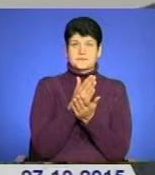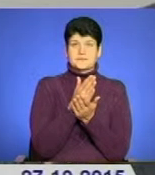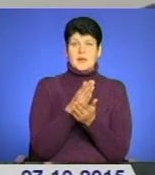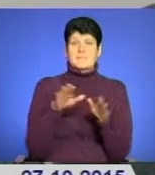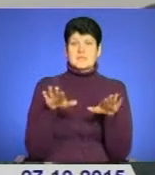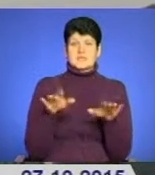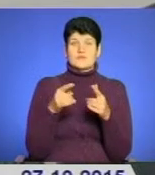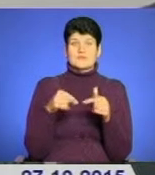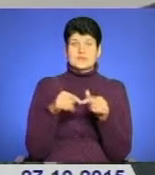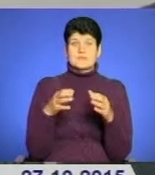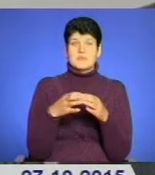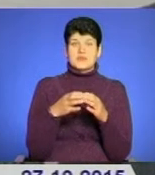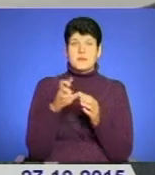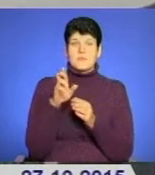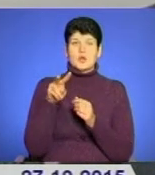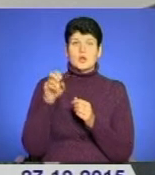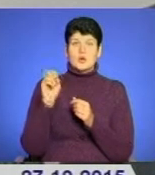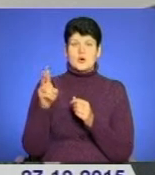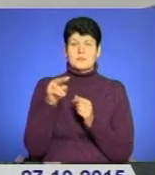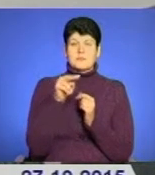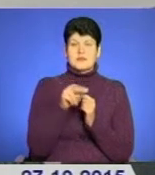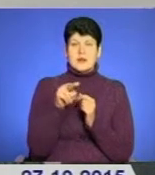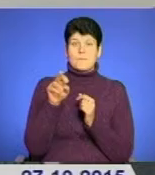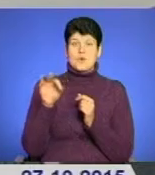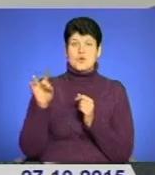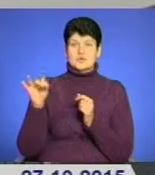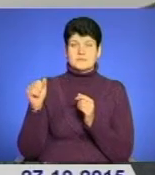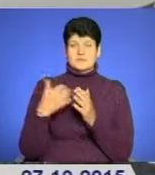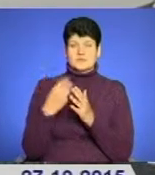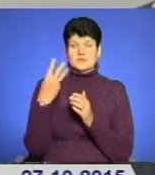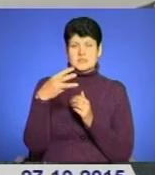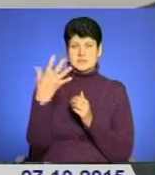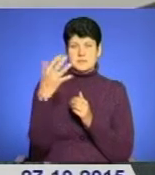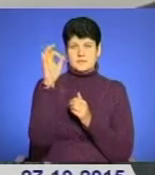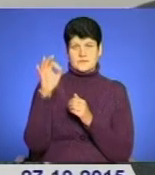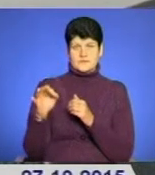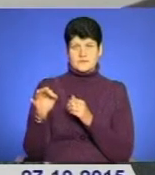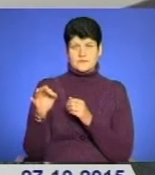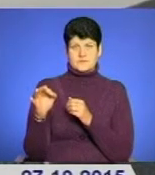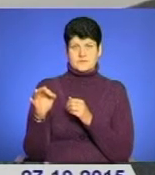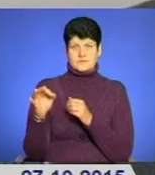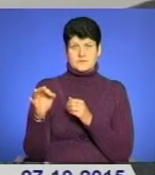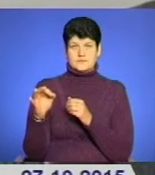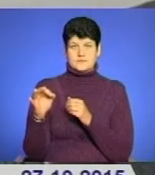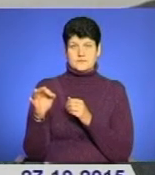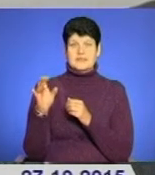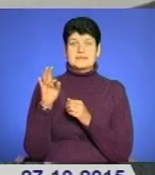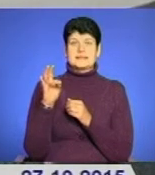місцева організація партії «Блок Петра Порошенка». Це близько 35%.